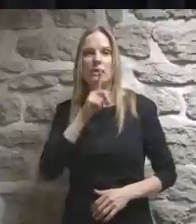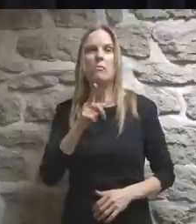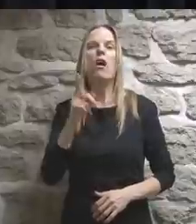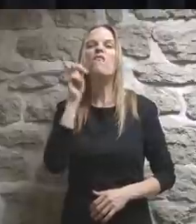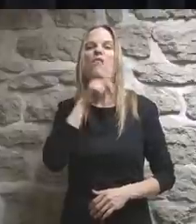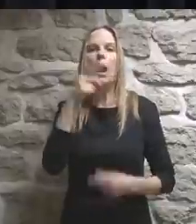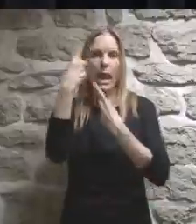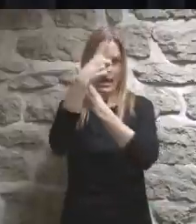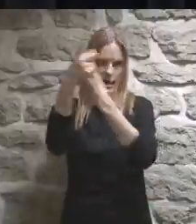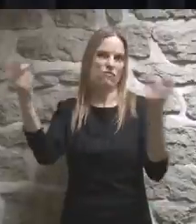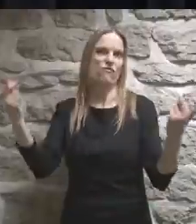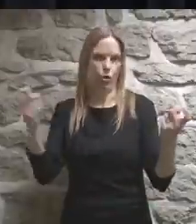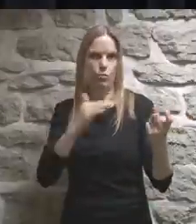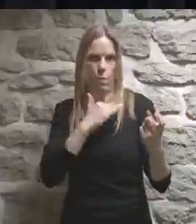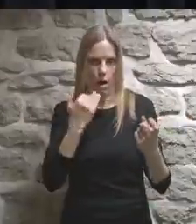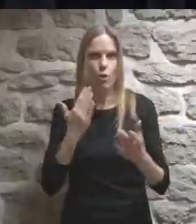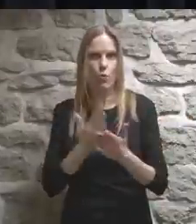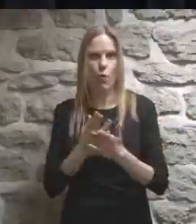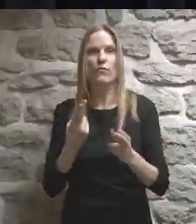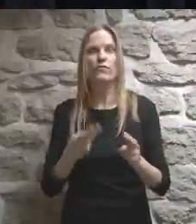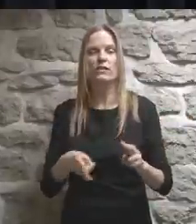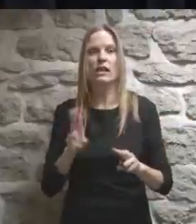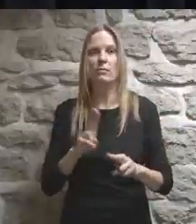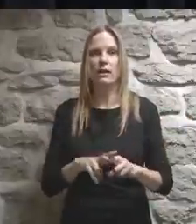valeinfot ja seetõttu